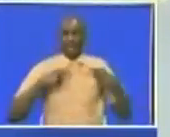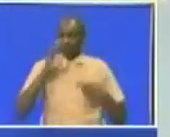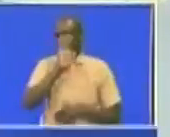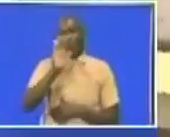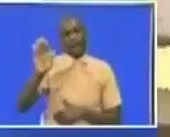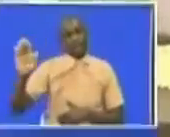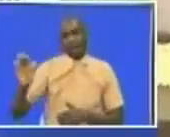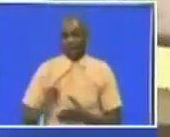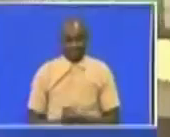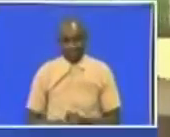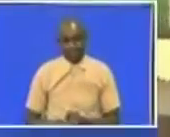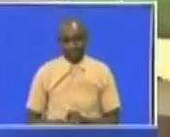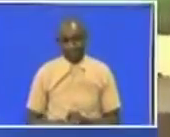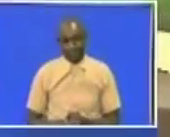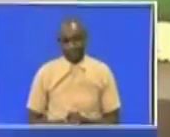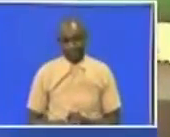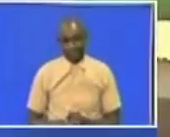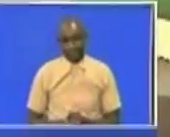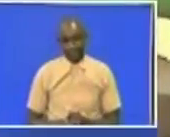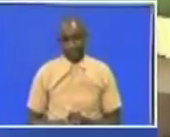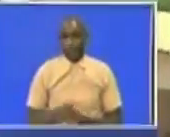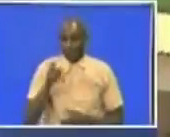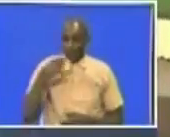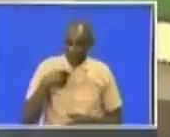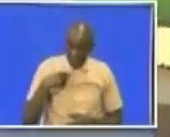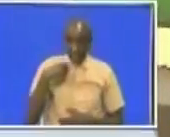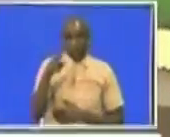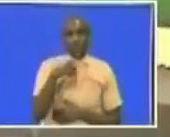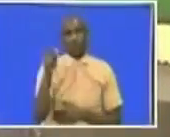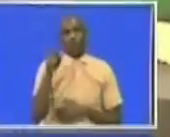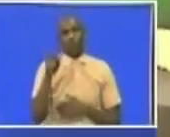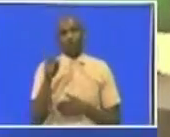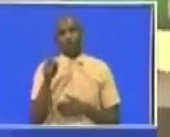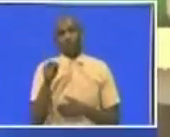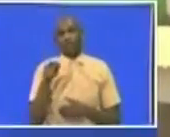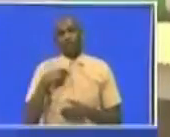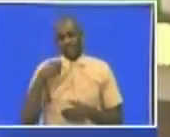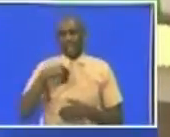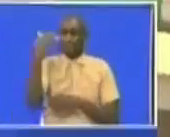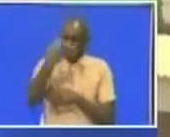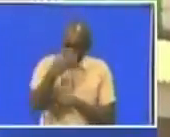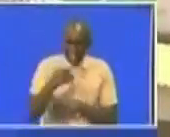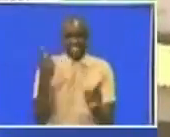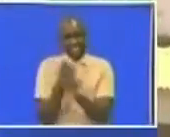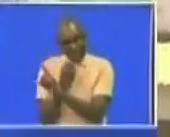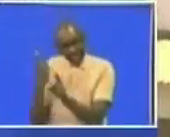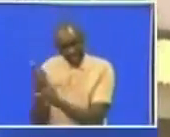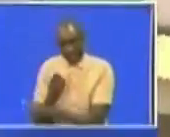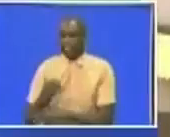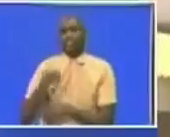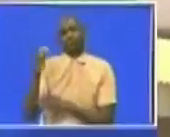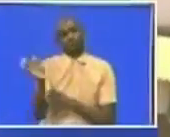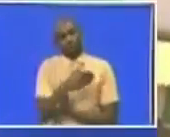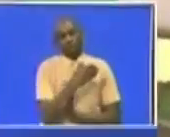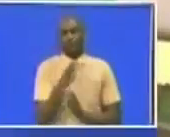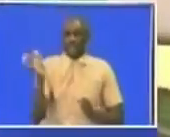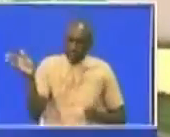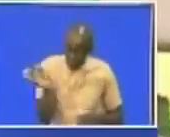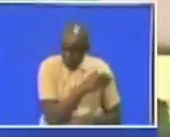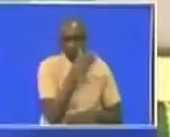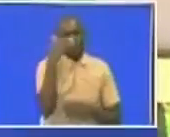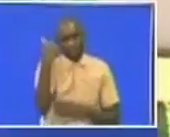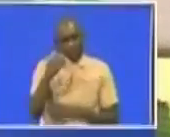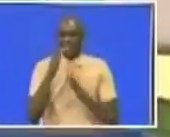na maisha yao. Tutaondoa mipaka ya kabila, tutaondoa mipaka ya sehemu mtu anatoka, tutaondoa mipaka